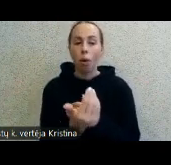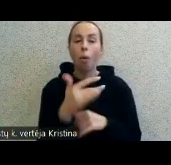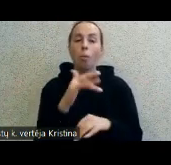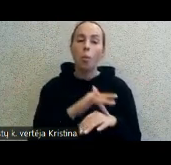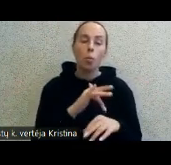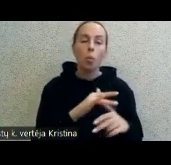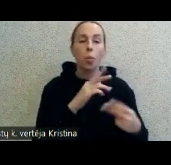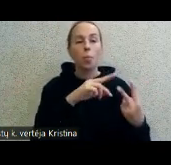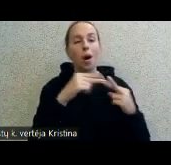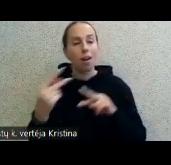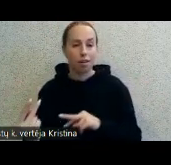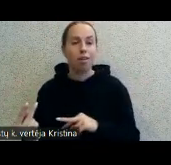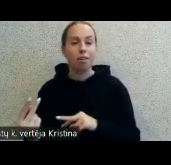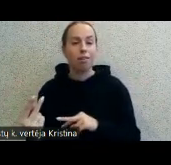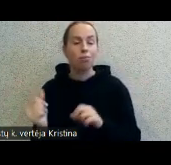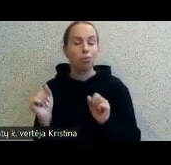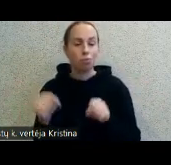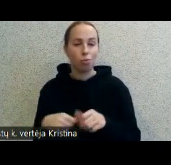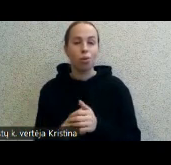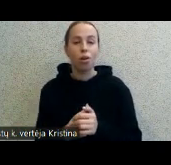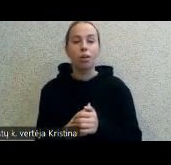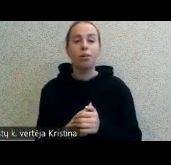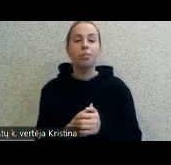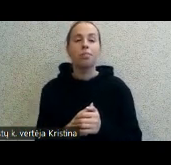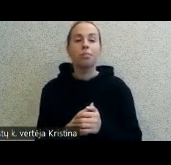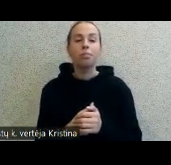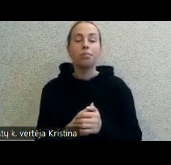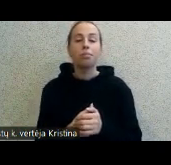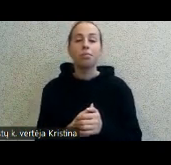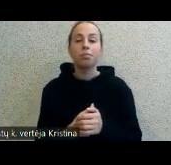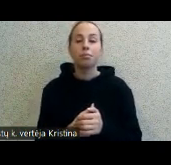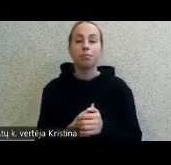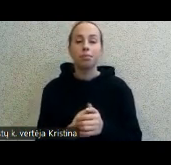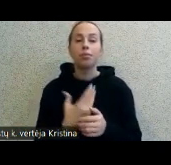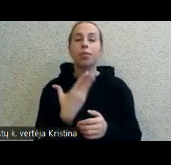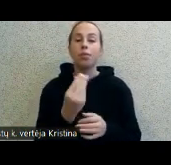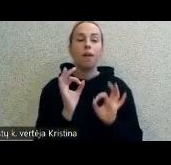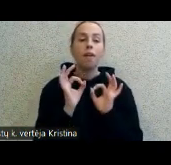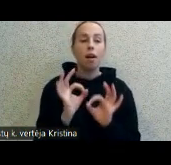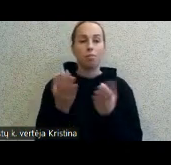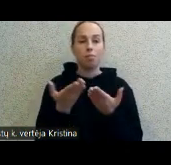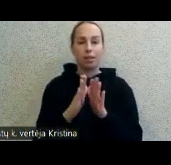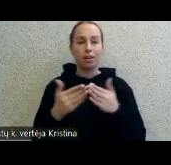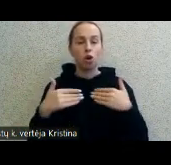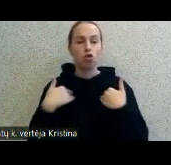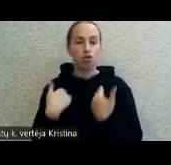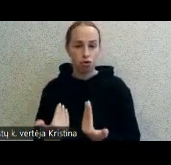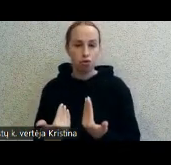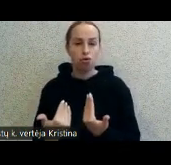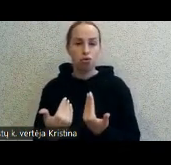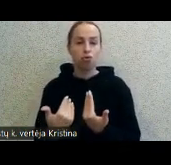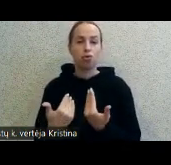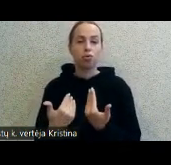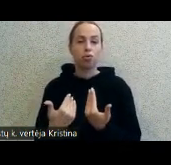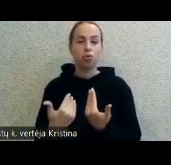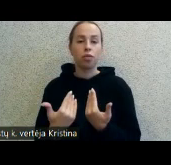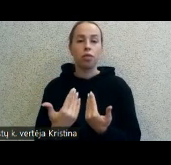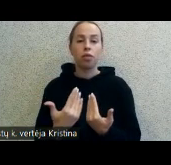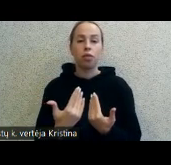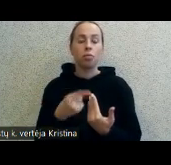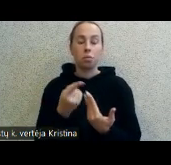tavo praktiką. Ir štai ką reiškia tinkamos knygos rekomendavimas, jos pasitaikymas tavo